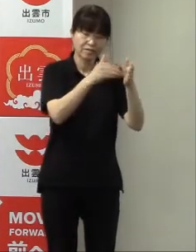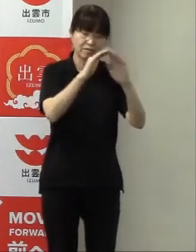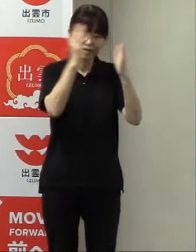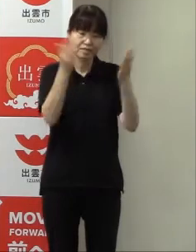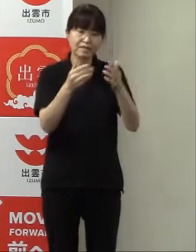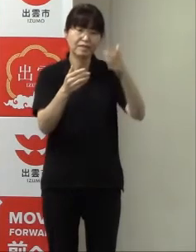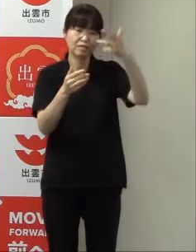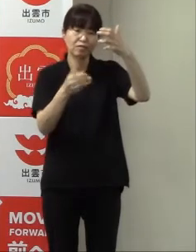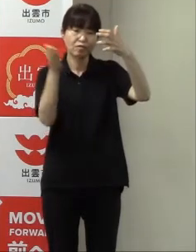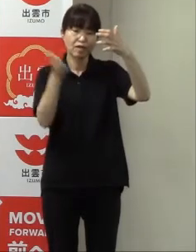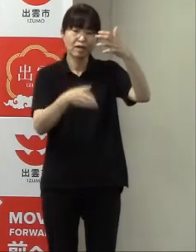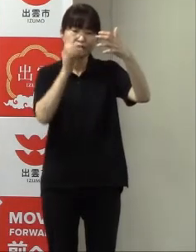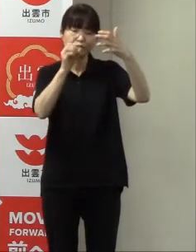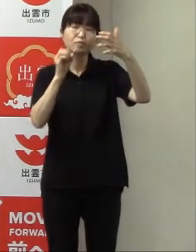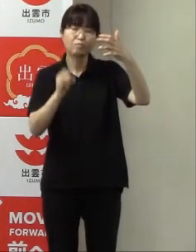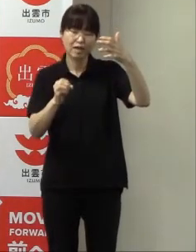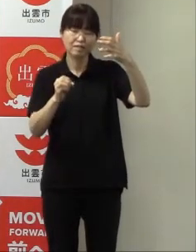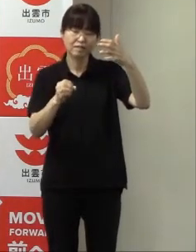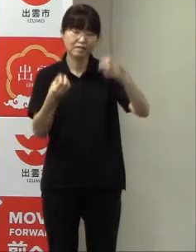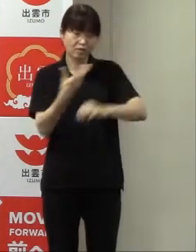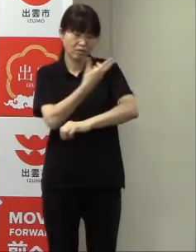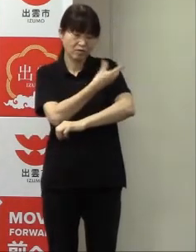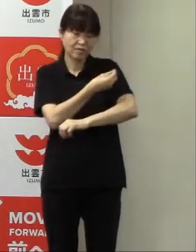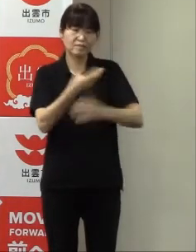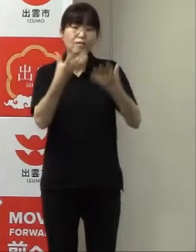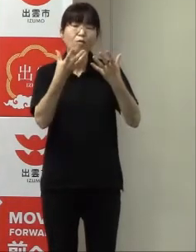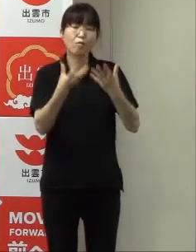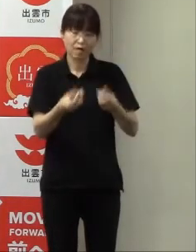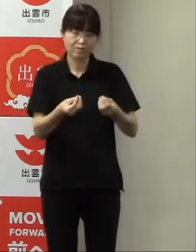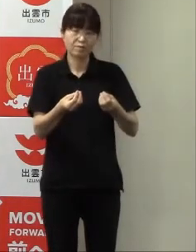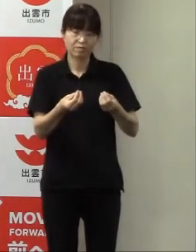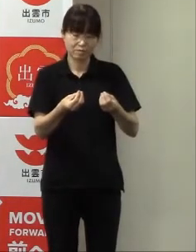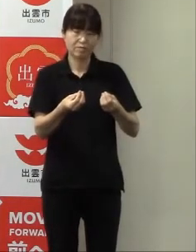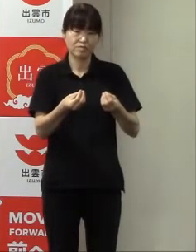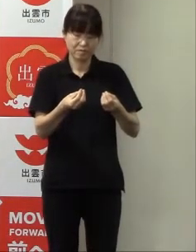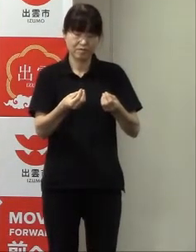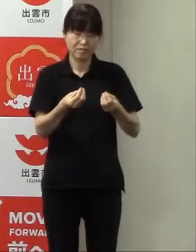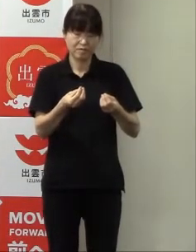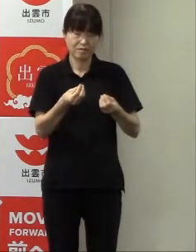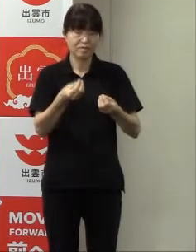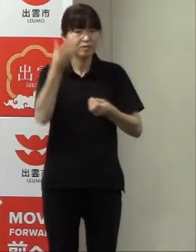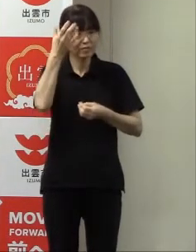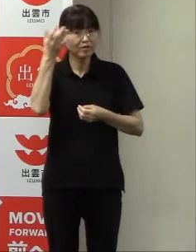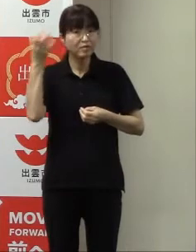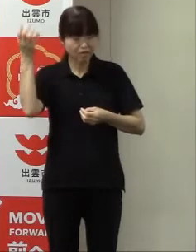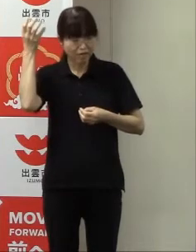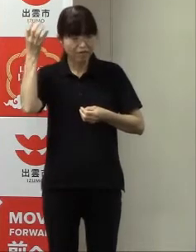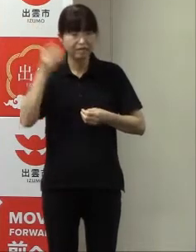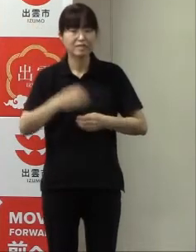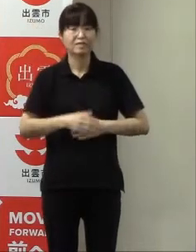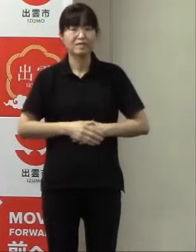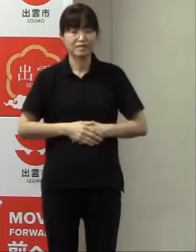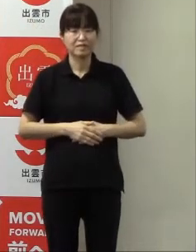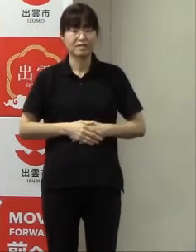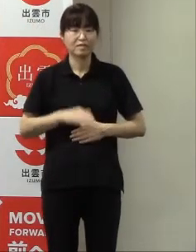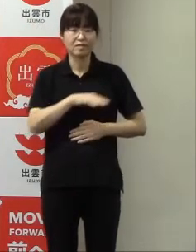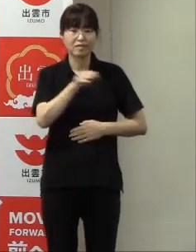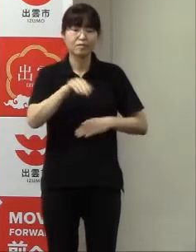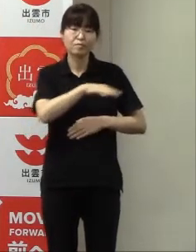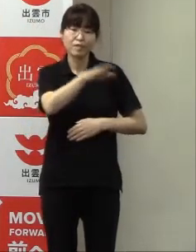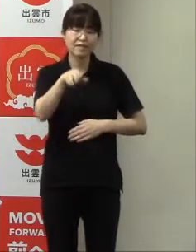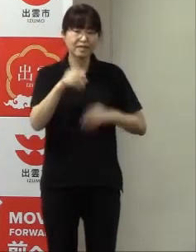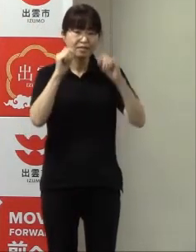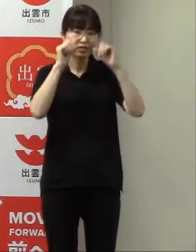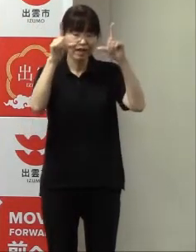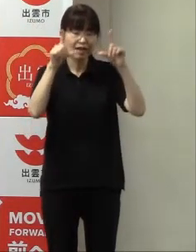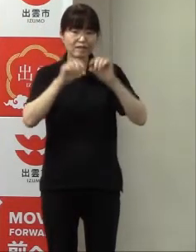のワクチン接種を終える見込みが今ワクチンの数では出ておりますので、ここを啓発したり、それからも